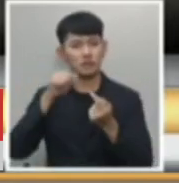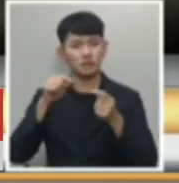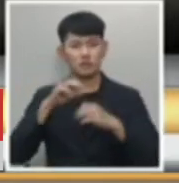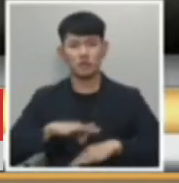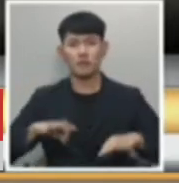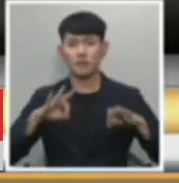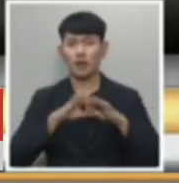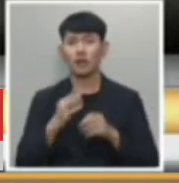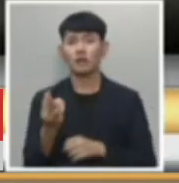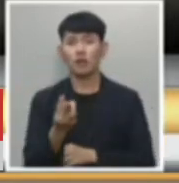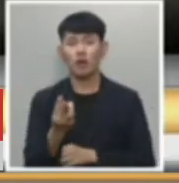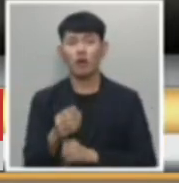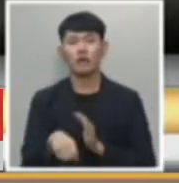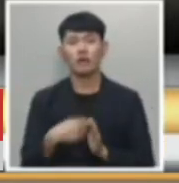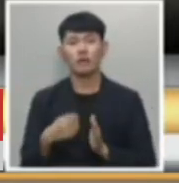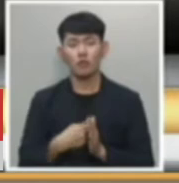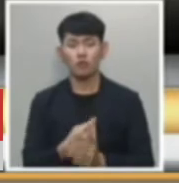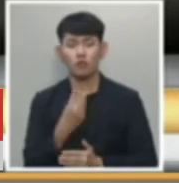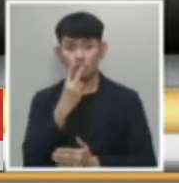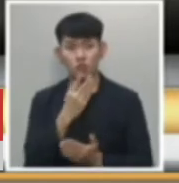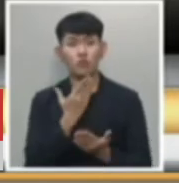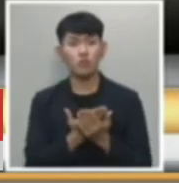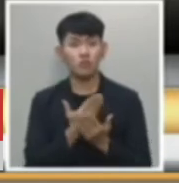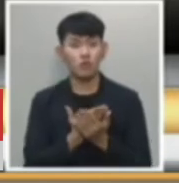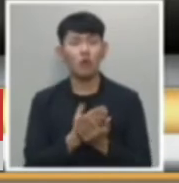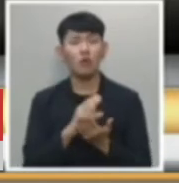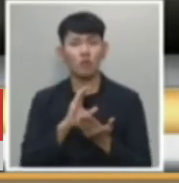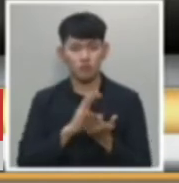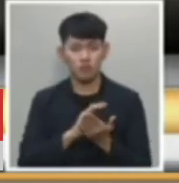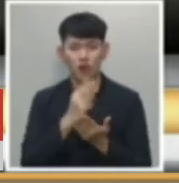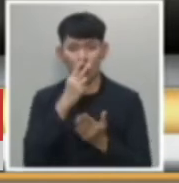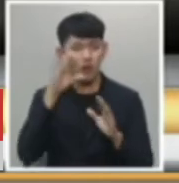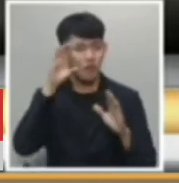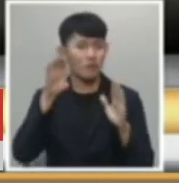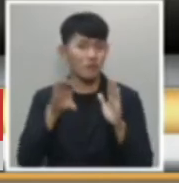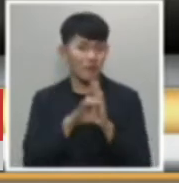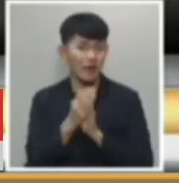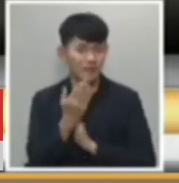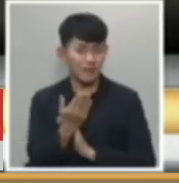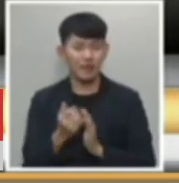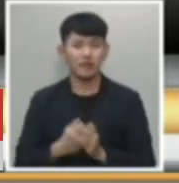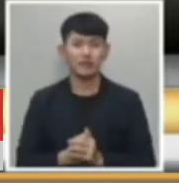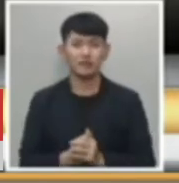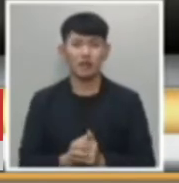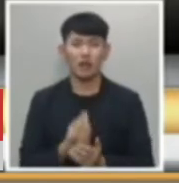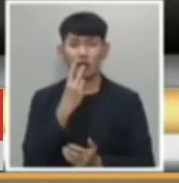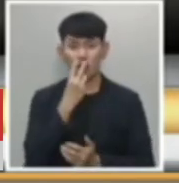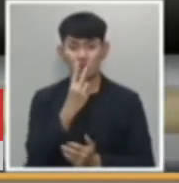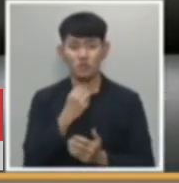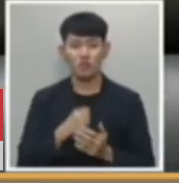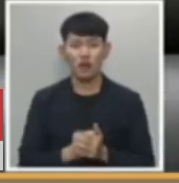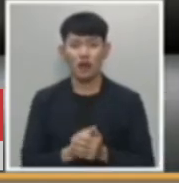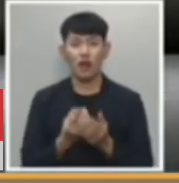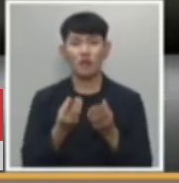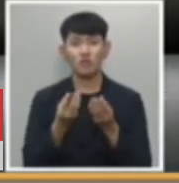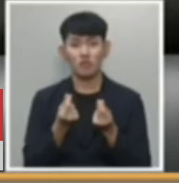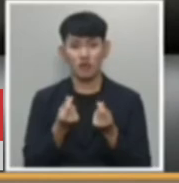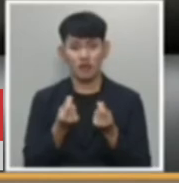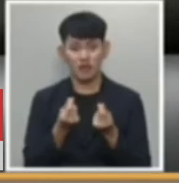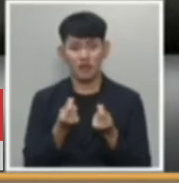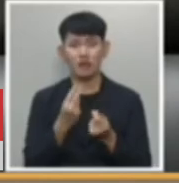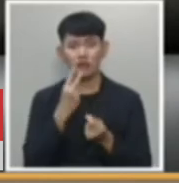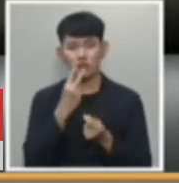ซึ่งตัวเลขนะครับต้องขอรูปที่1หน่อยครับนะครับตัวเลขจากนานาชาติเขาดูที่2ตัวครับในเรื่องของการ